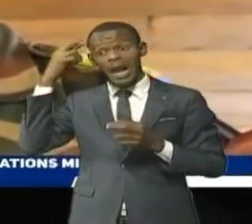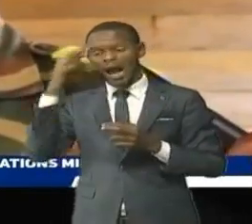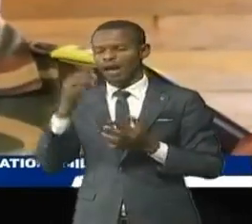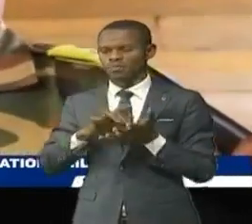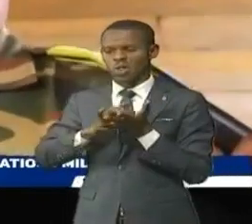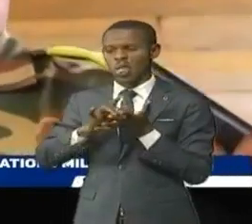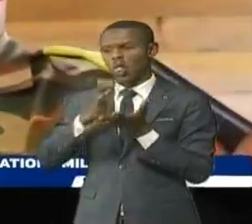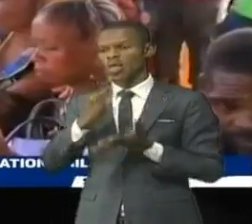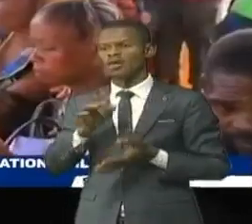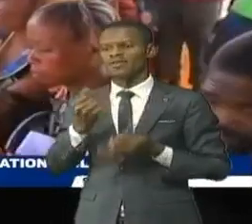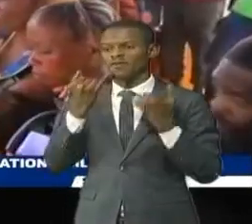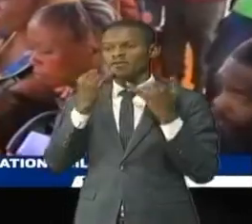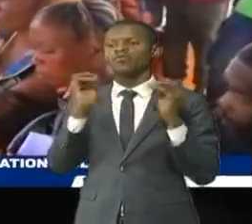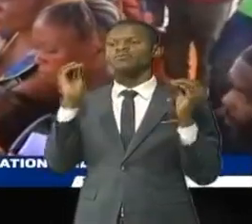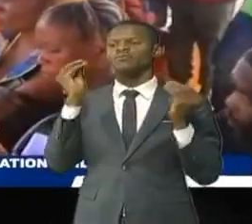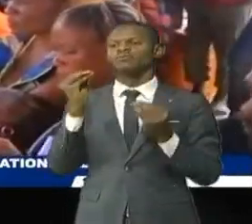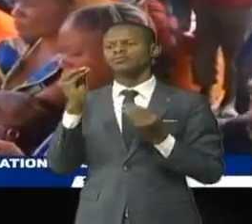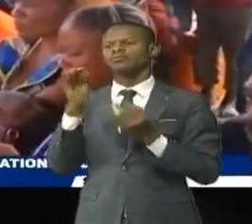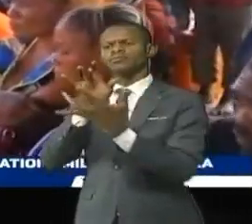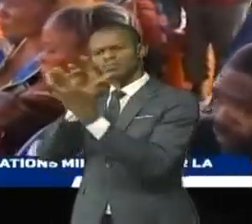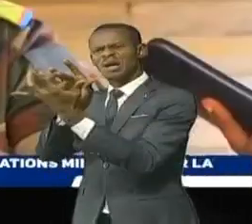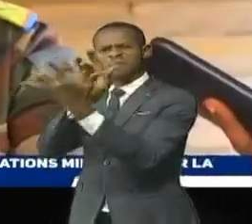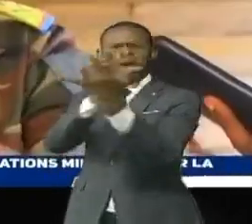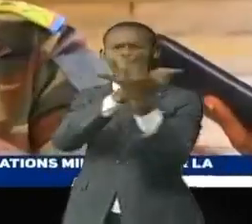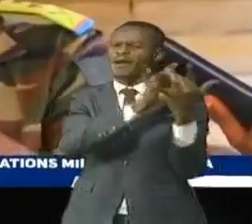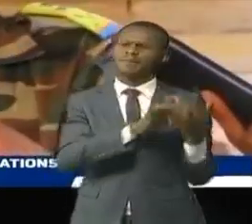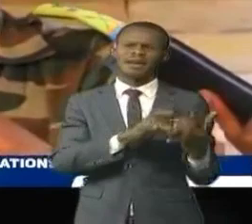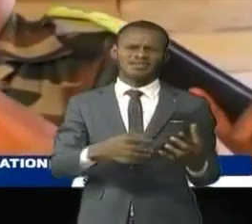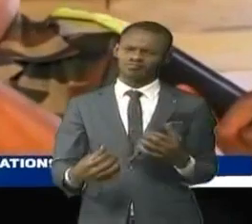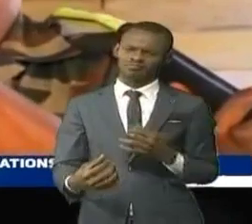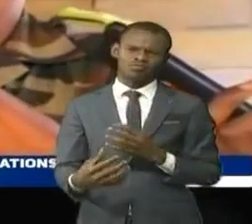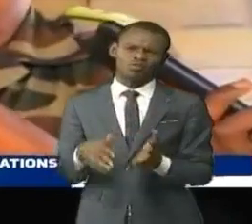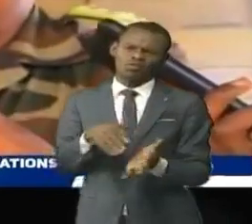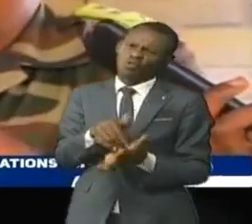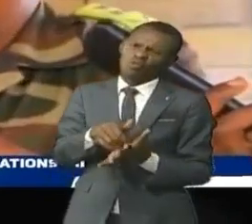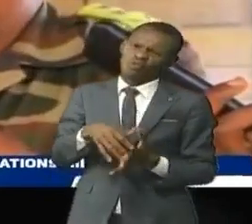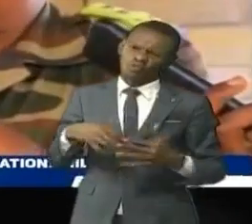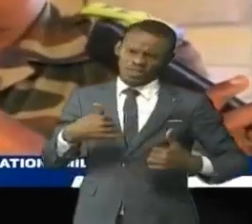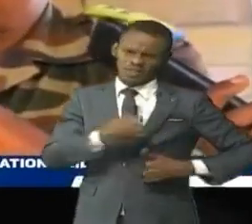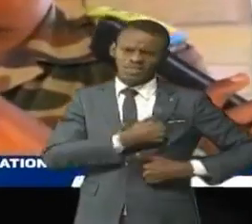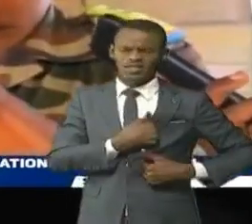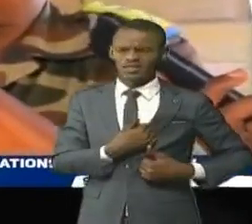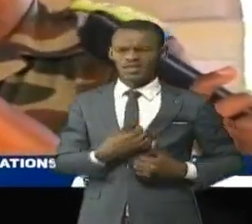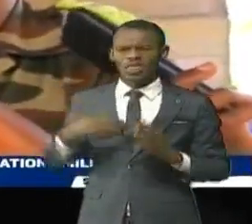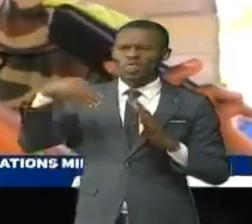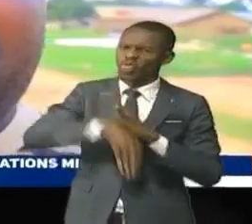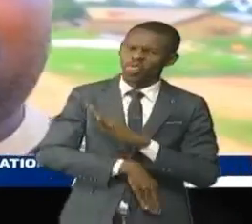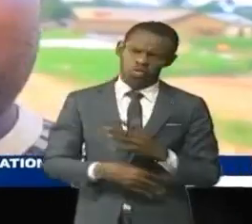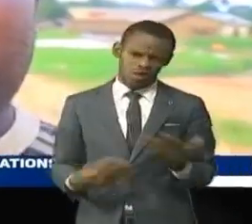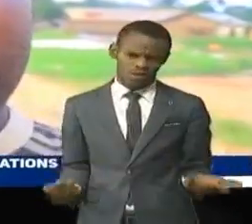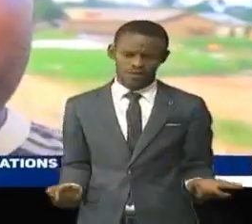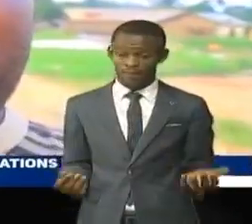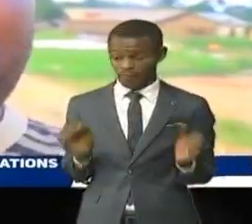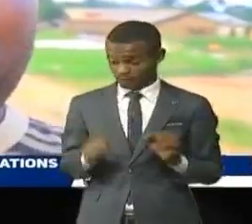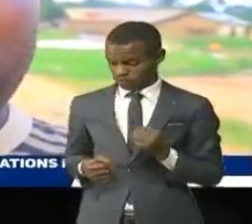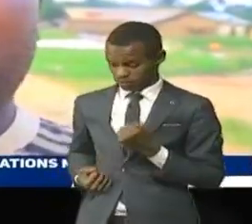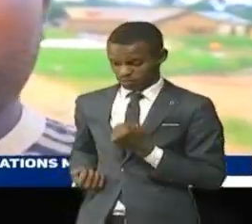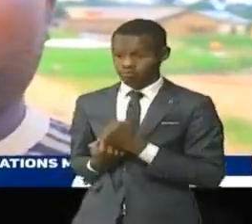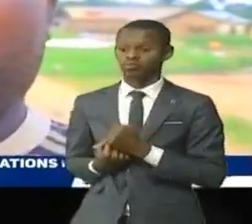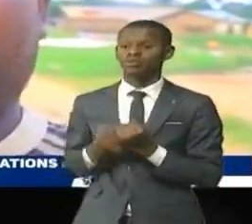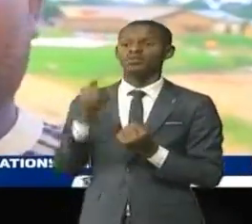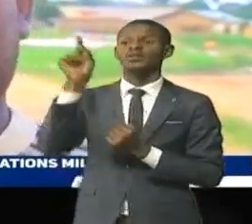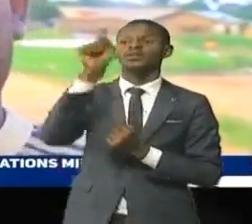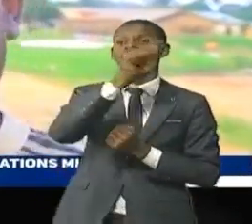moins encore en nourriture pour faciliter l'armée. Comme ça, Baskar, Batapata... Pour les représentants de